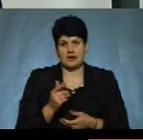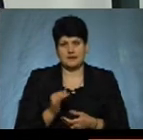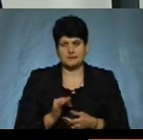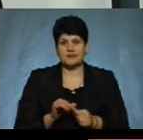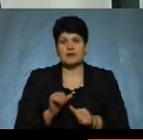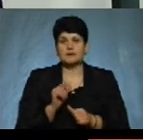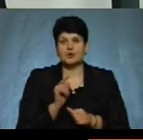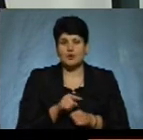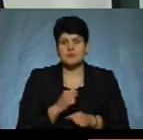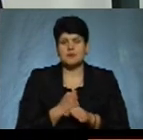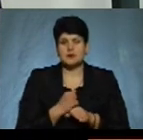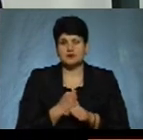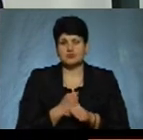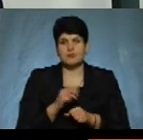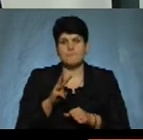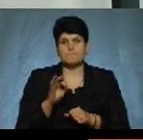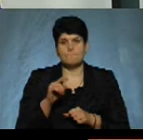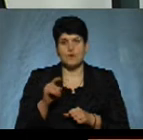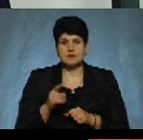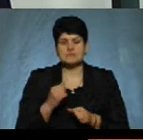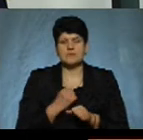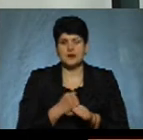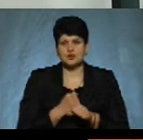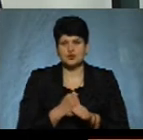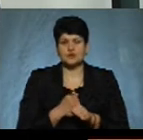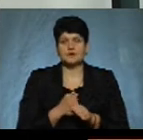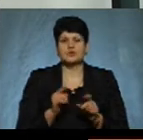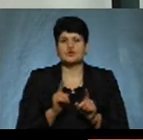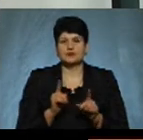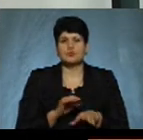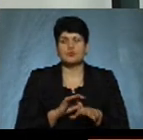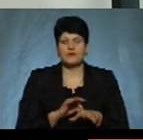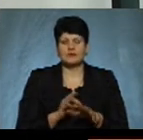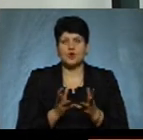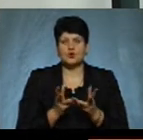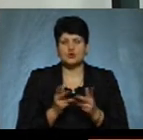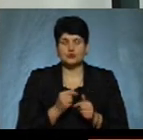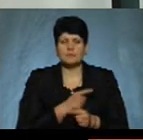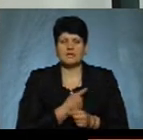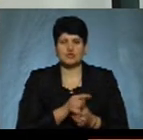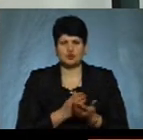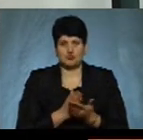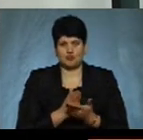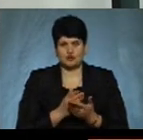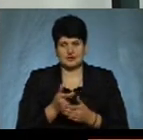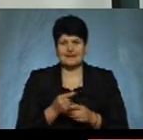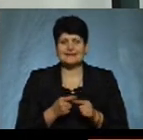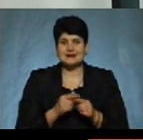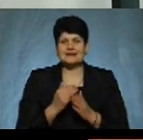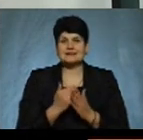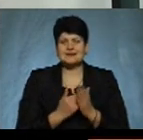ми працюємо, вже МОЗ працює щодо проведення розрахунку медичної послуги. Це система